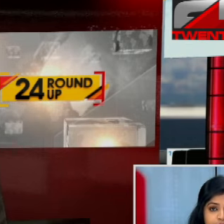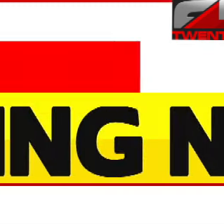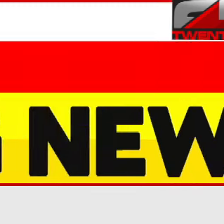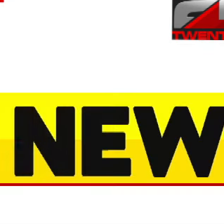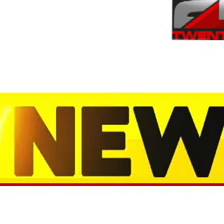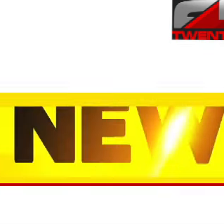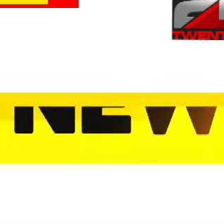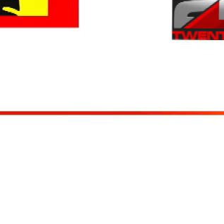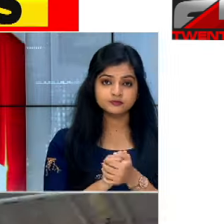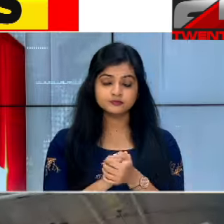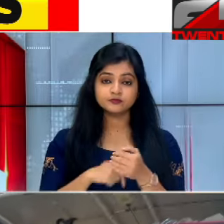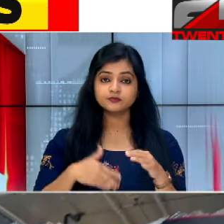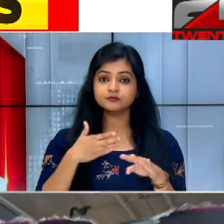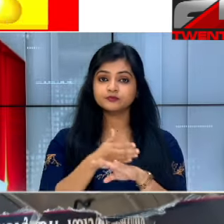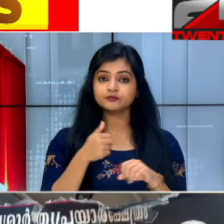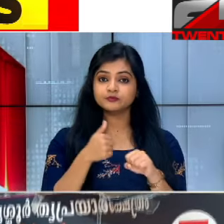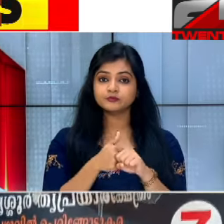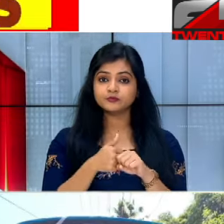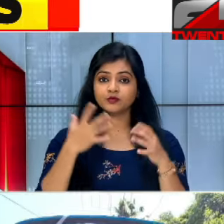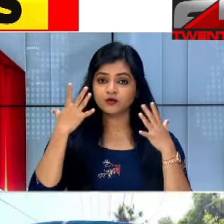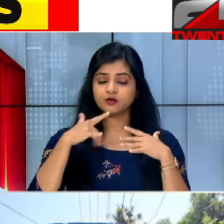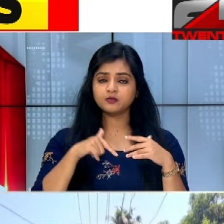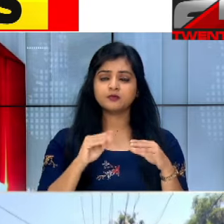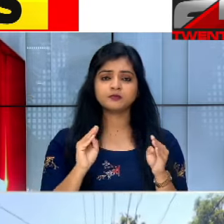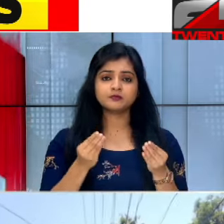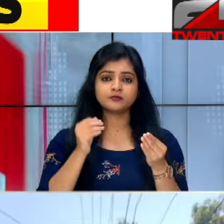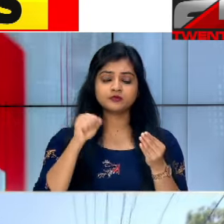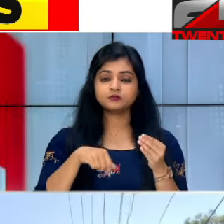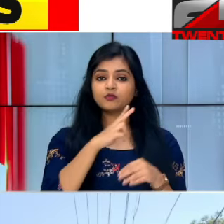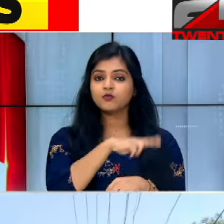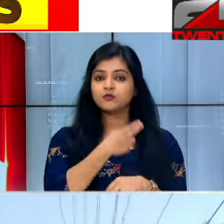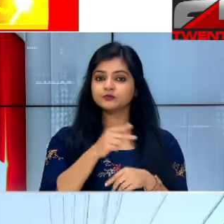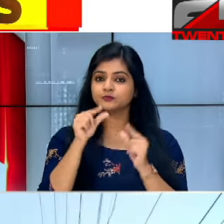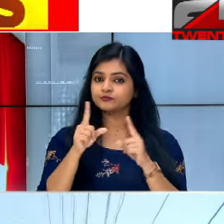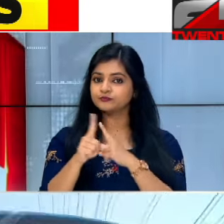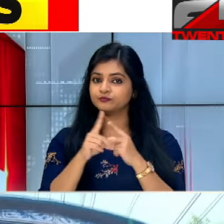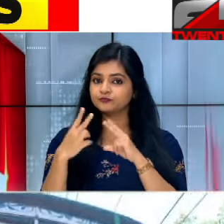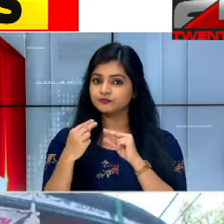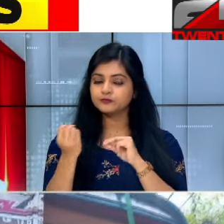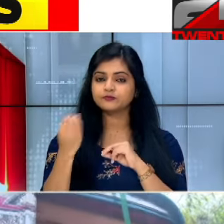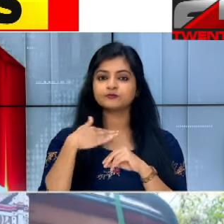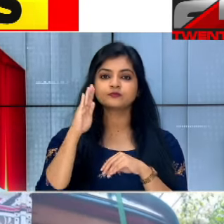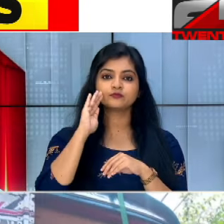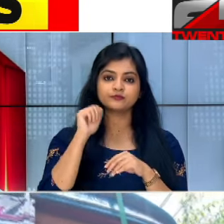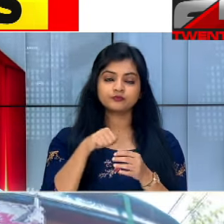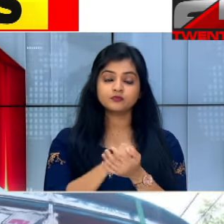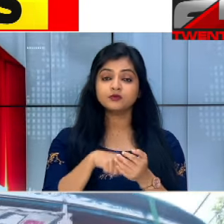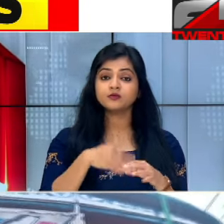ഗോകുൽ, എന്തായാലും ഈ പരിക്കേറ്റവരുടെ ആരോഗ്യനില തൃപ്തികരം എന്നുള്ളതാണ് ആശുപത്രി അധികൃതരുമായി സംസാരിക്കുമ്പോൾ നമുക്ക് ലഭിക്കുന്ന വിവരം. ഇതിൽ